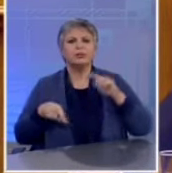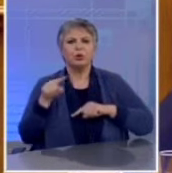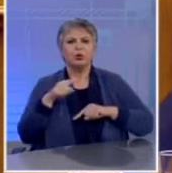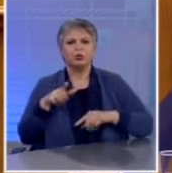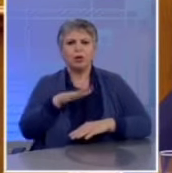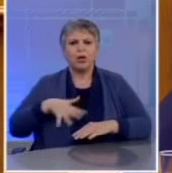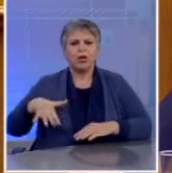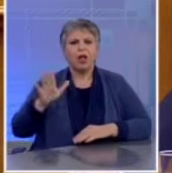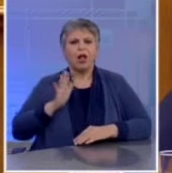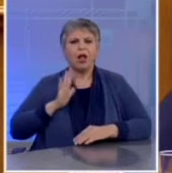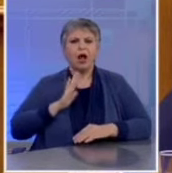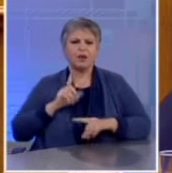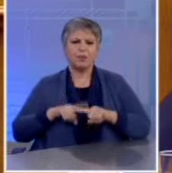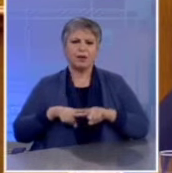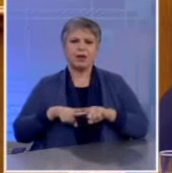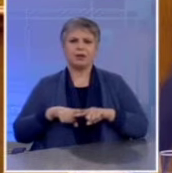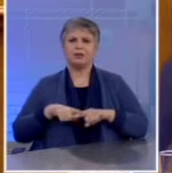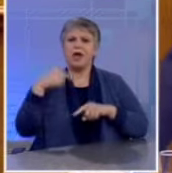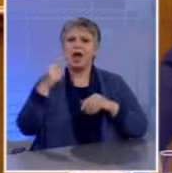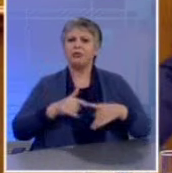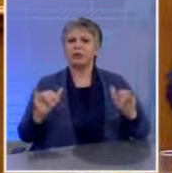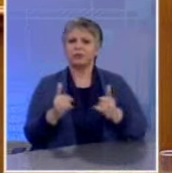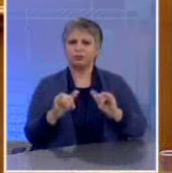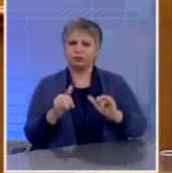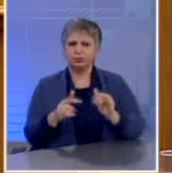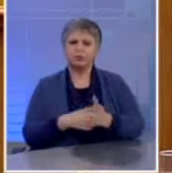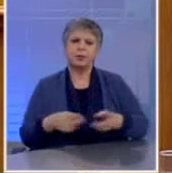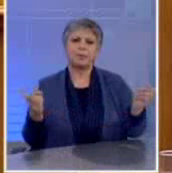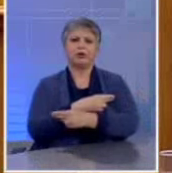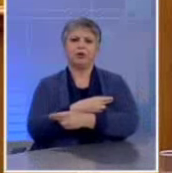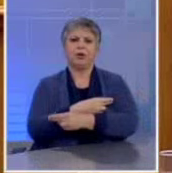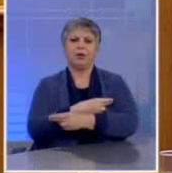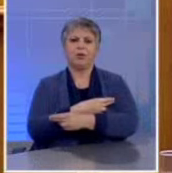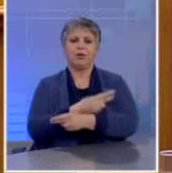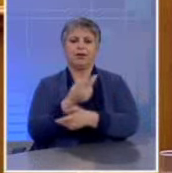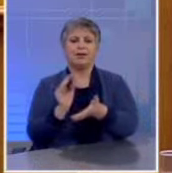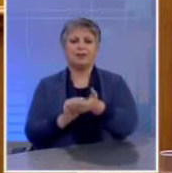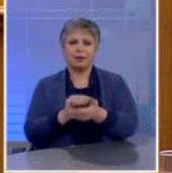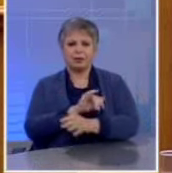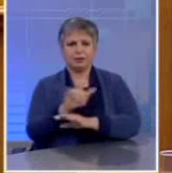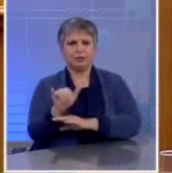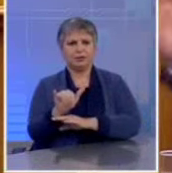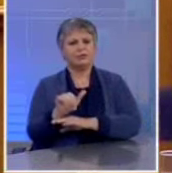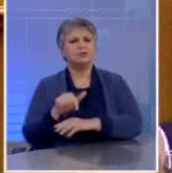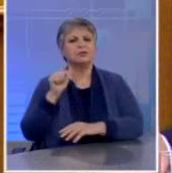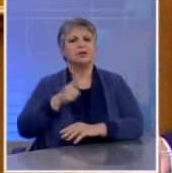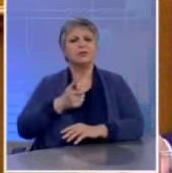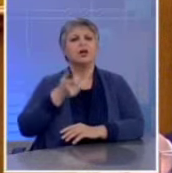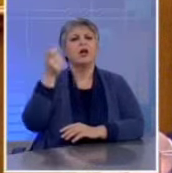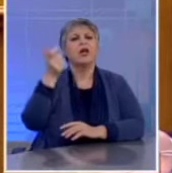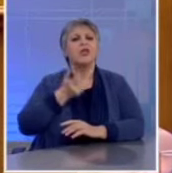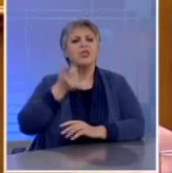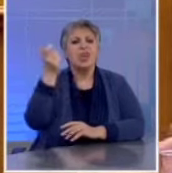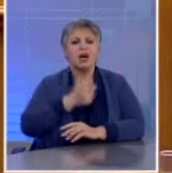αυτό πρέπει να τελειώσει οριστικά. Είτε τα θαλασσοδάνεια αφορούν τα χρεοκοπημένα σας